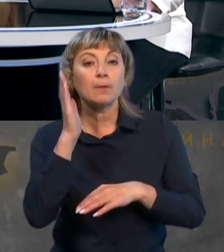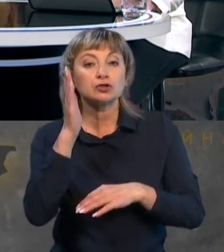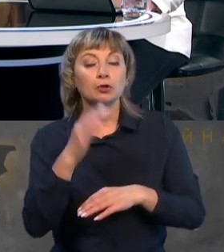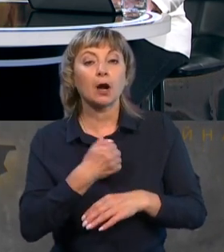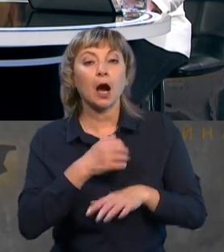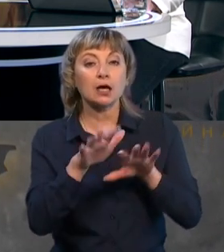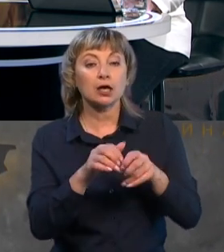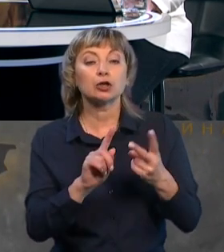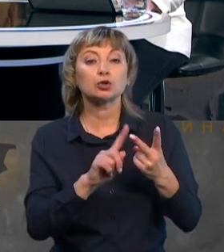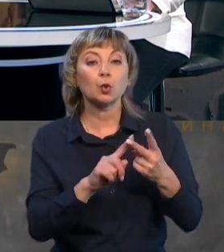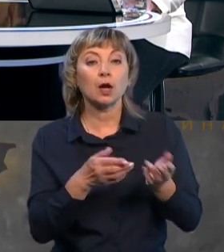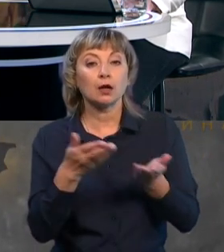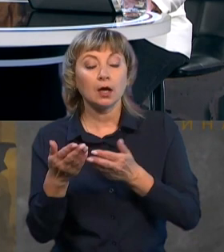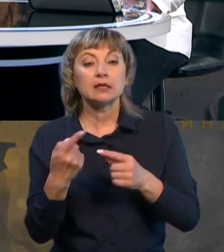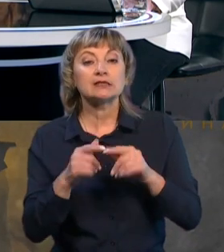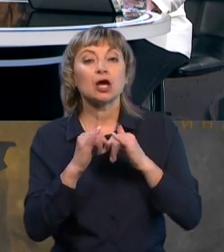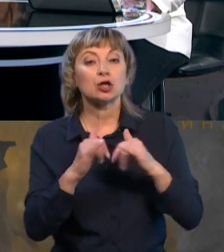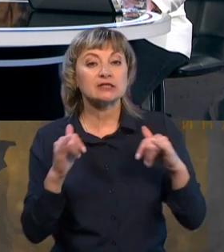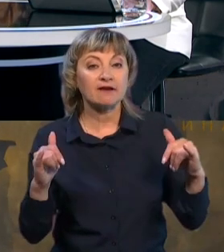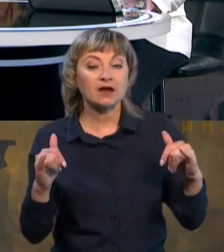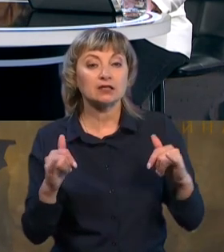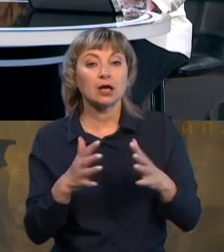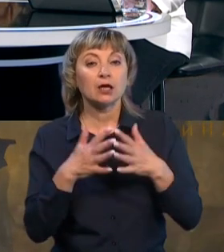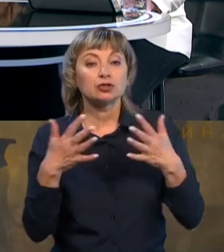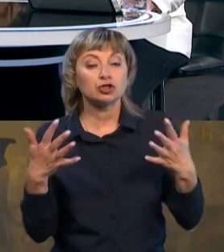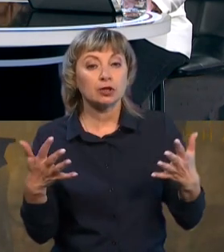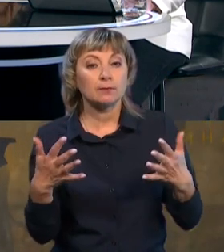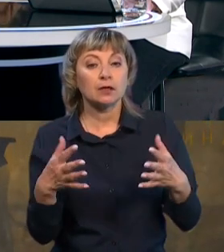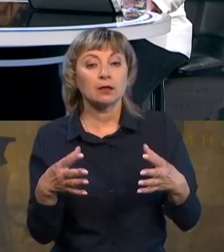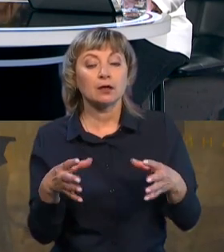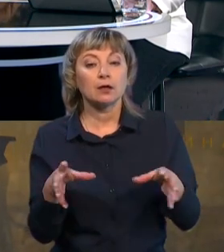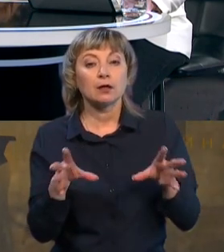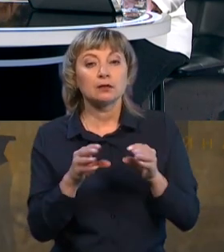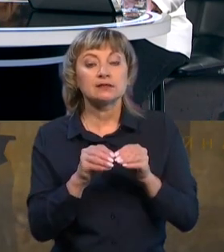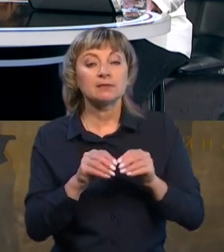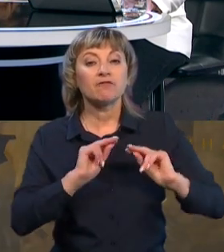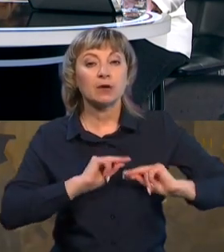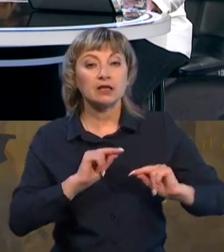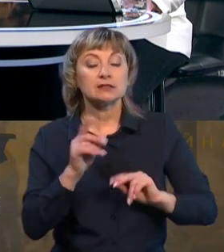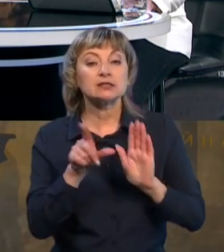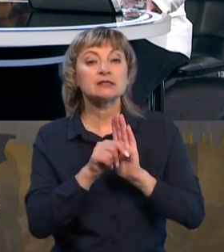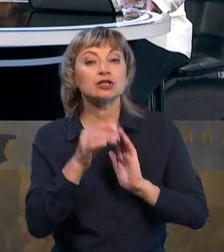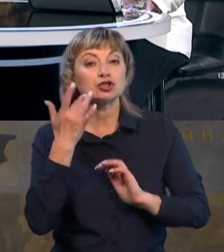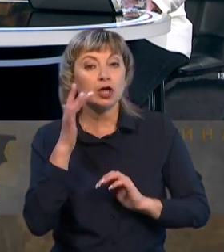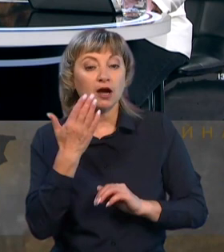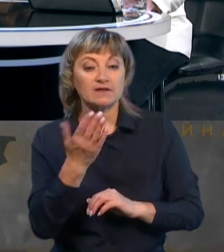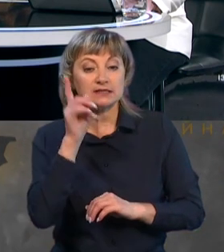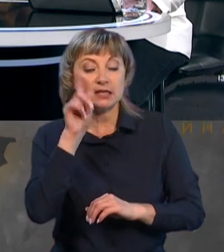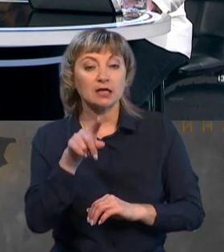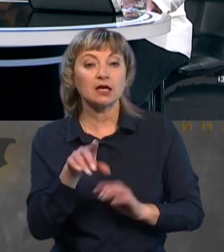агресору друге - це розвивати широкомасштабні широкомасштабності США як ви знаєте